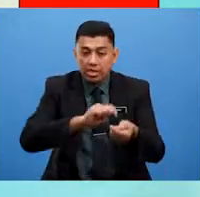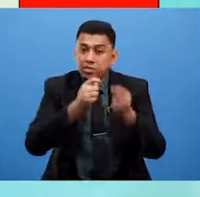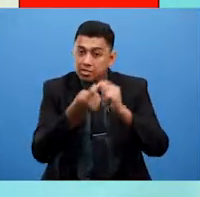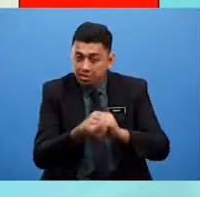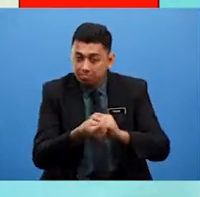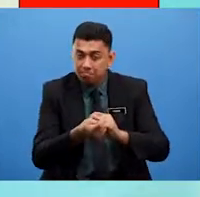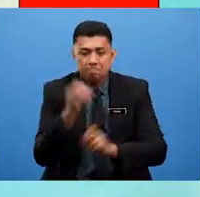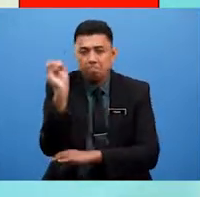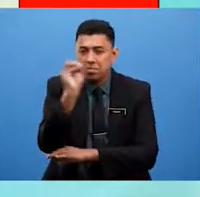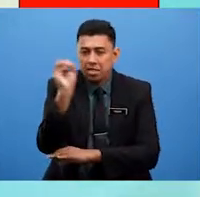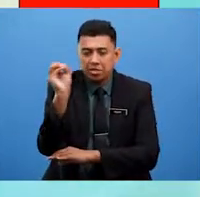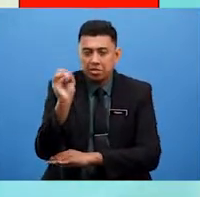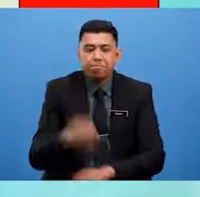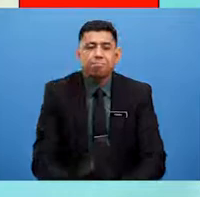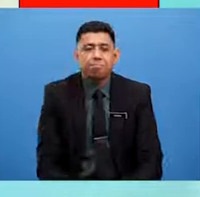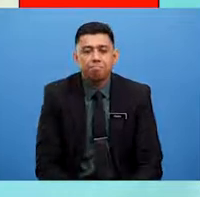pula tiada subfasa.